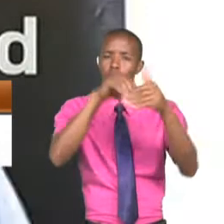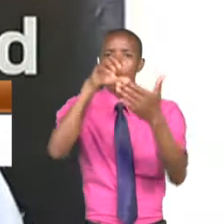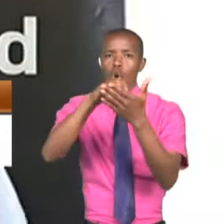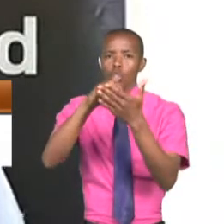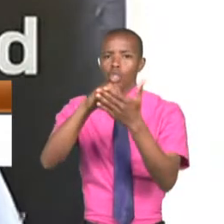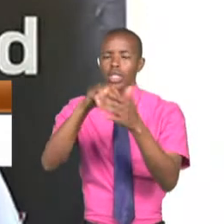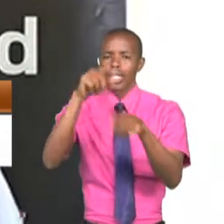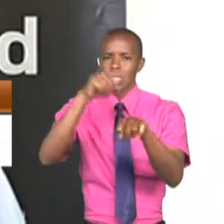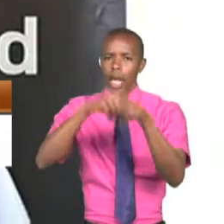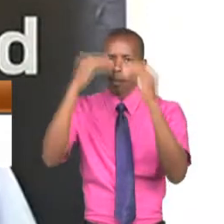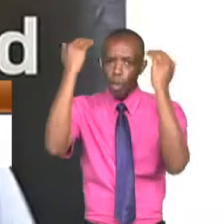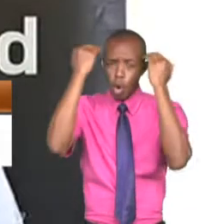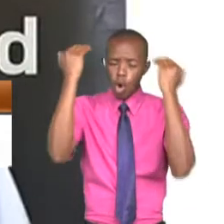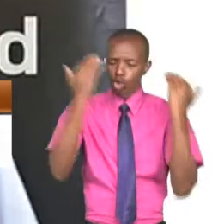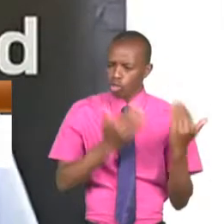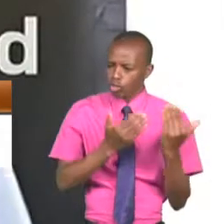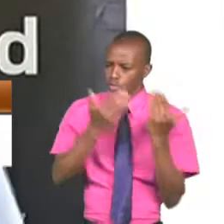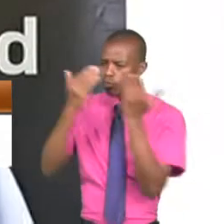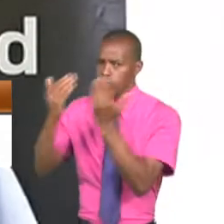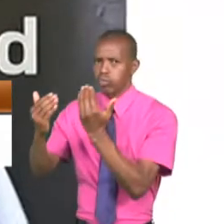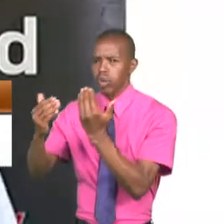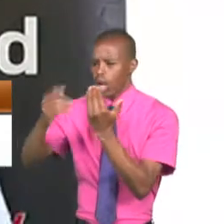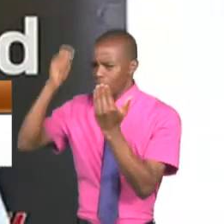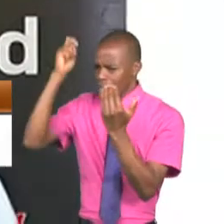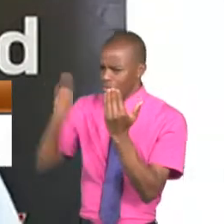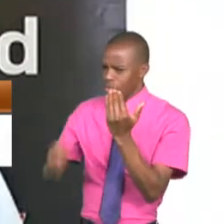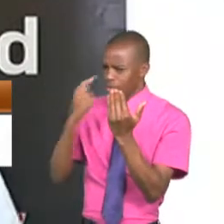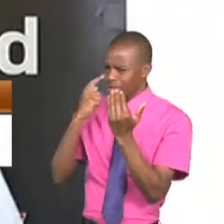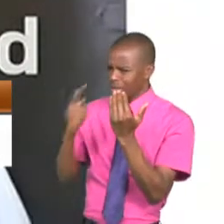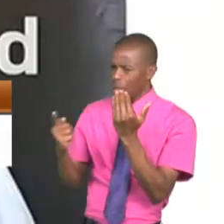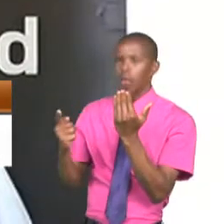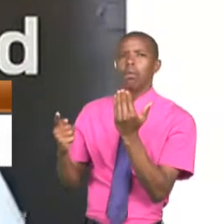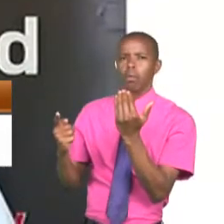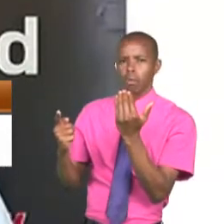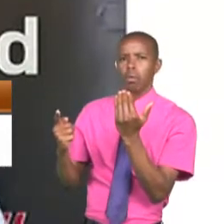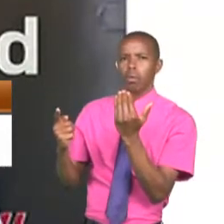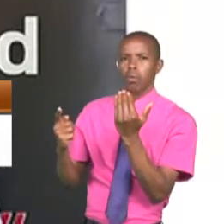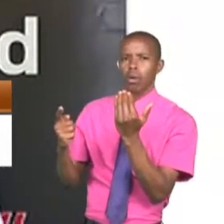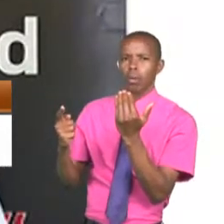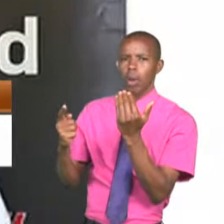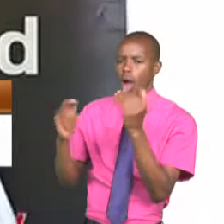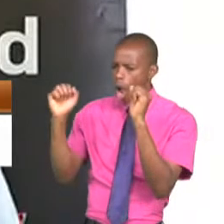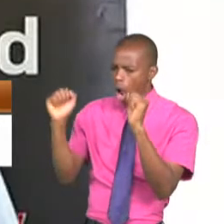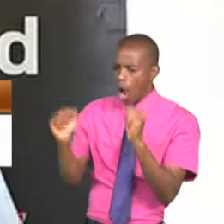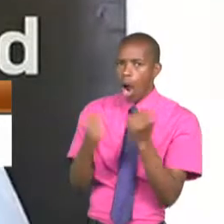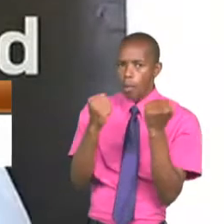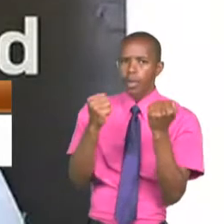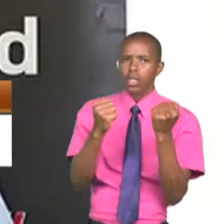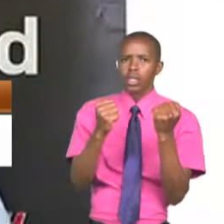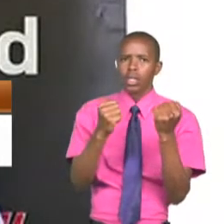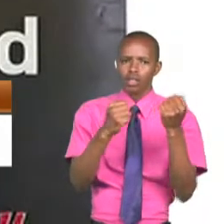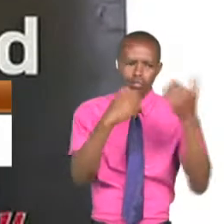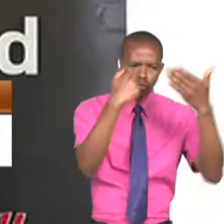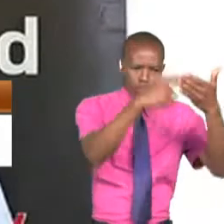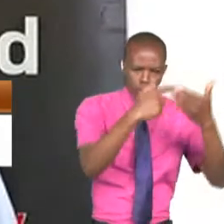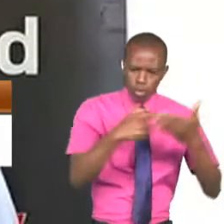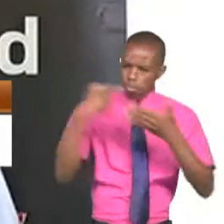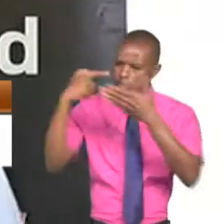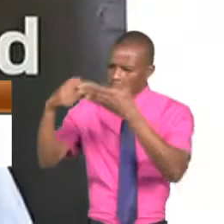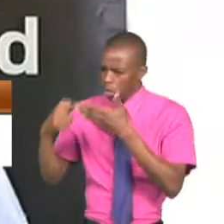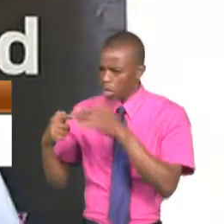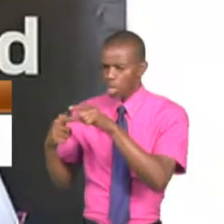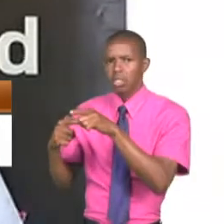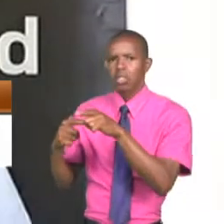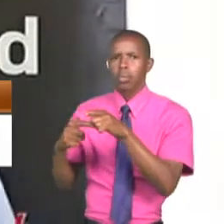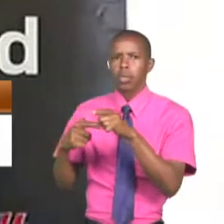zikiletwa mahakamani. Hakimu anaangalia hii kesi, anaona ya kwamba hii inaweza ikafanyika kwa njia ya maslaha, hii ingine haiwezi ikafanyika